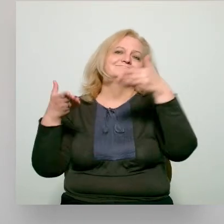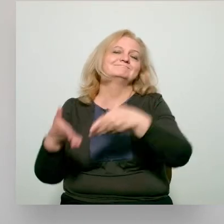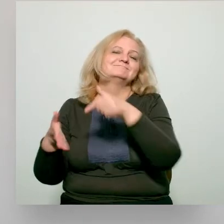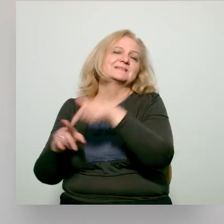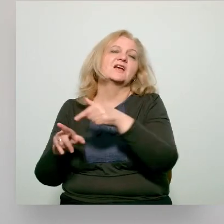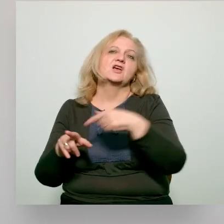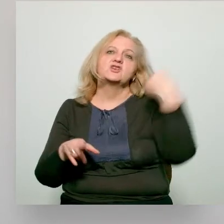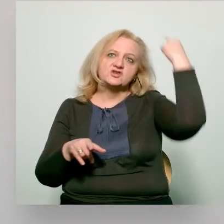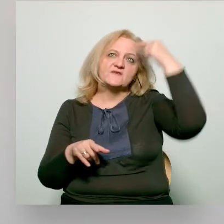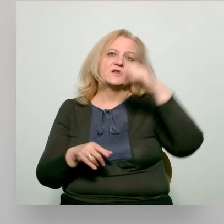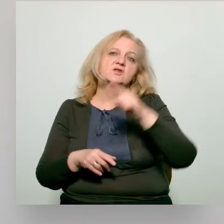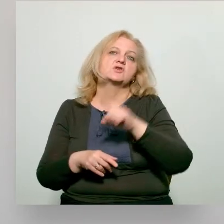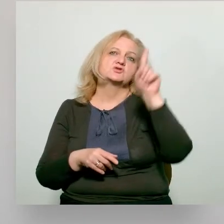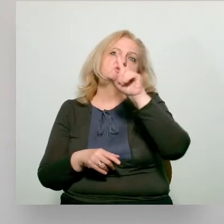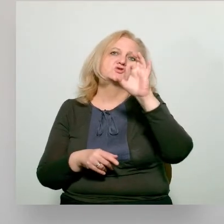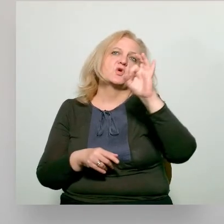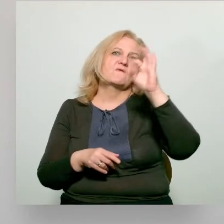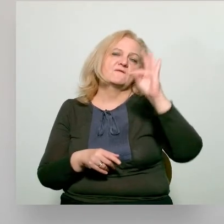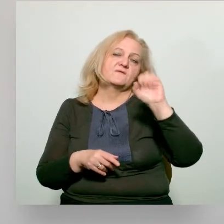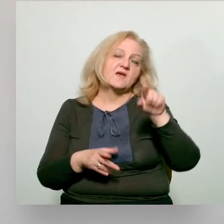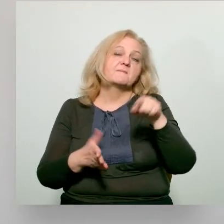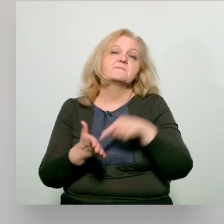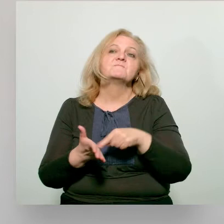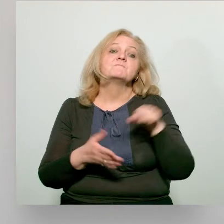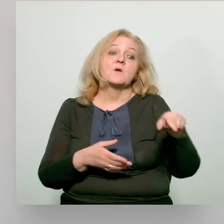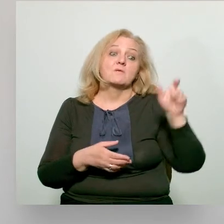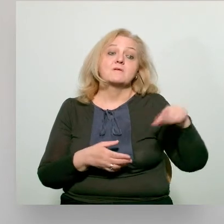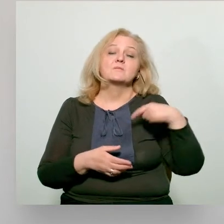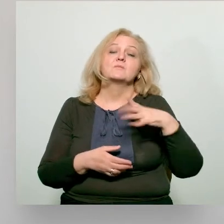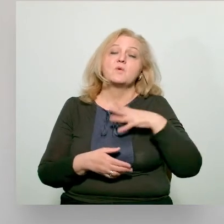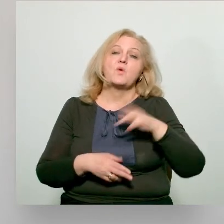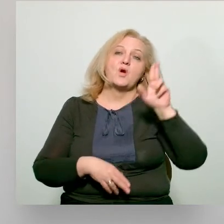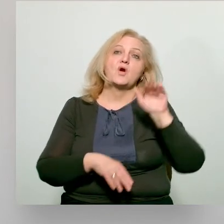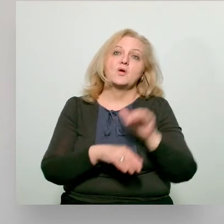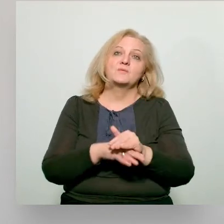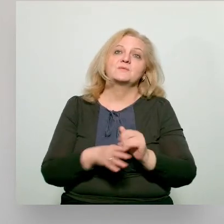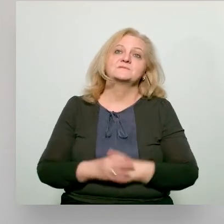Zofii i obiecywał, że będziemy tę czerwoną